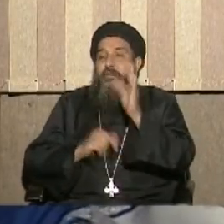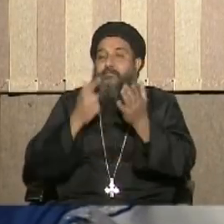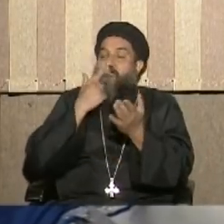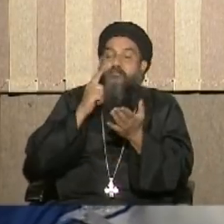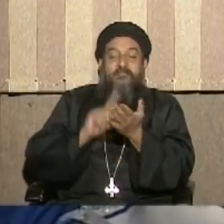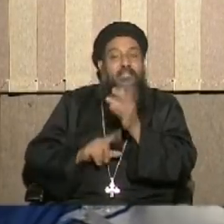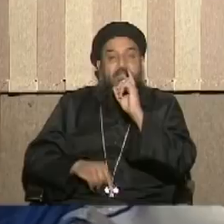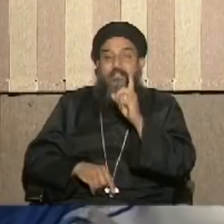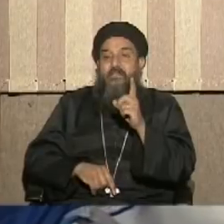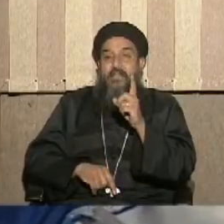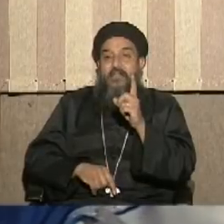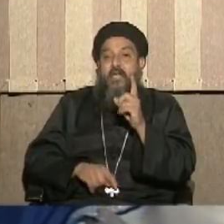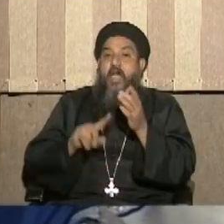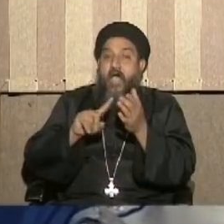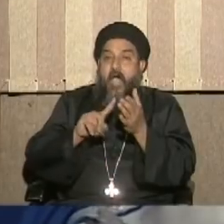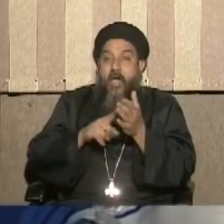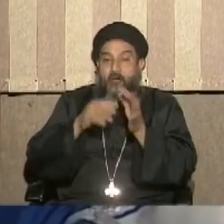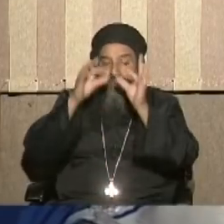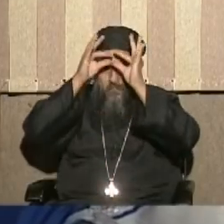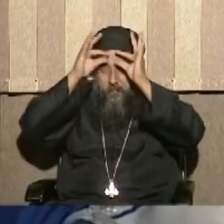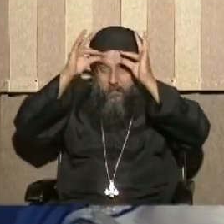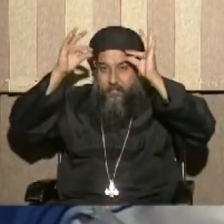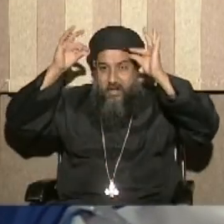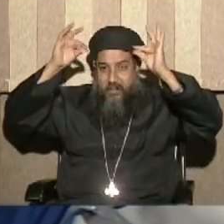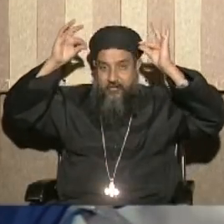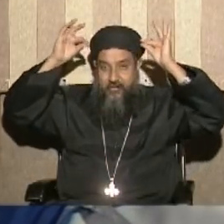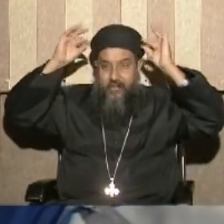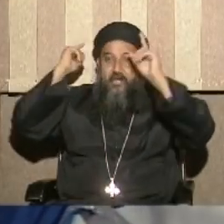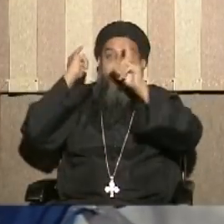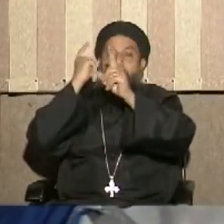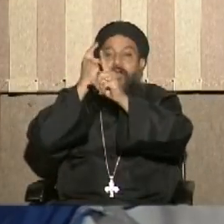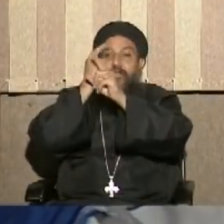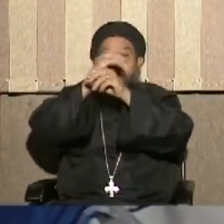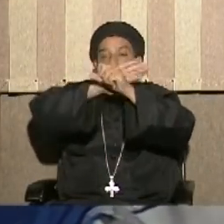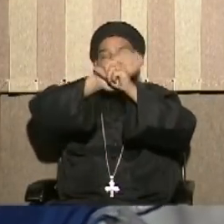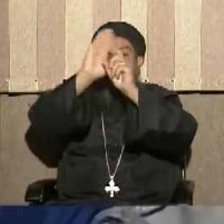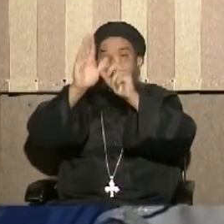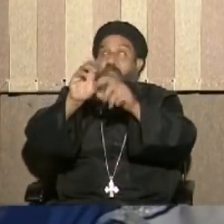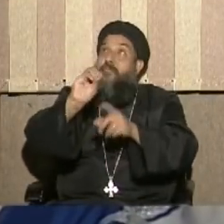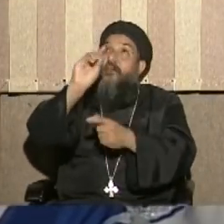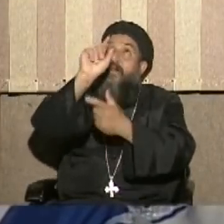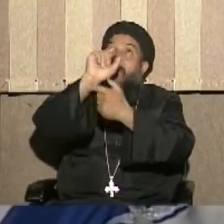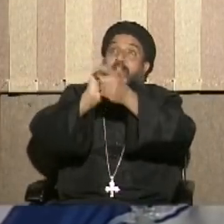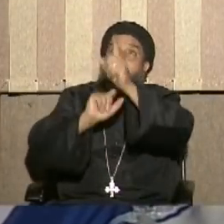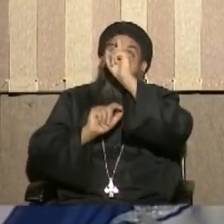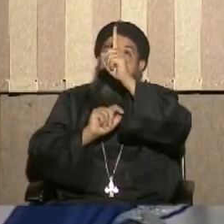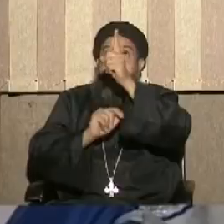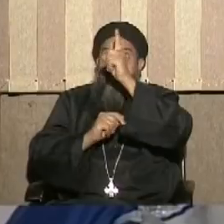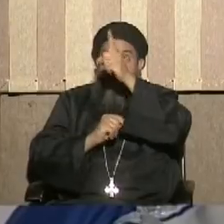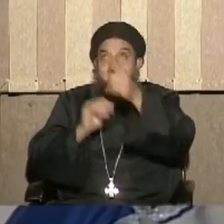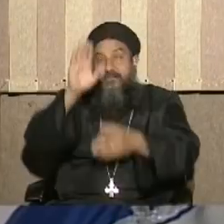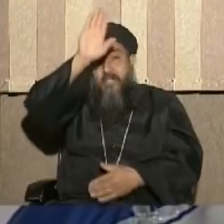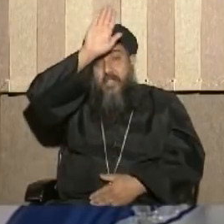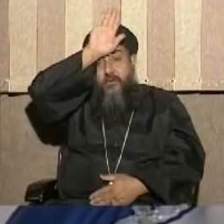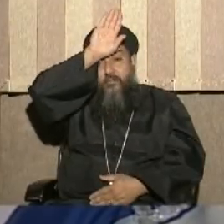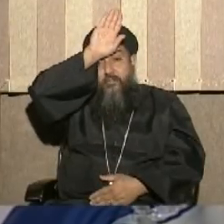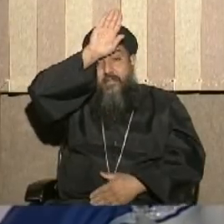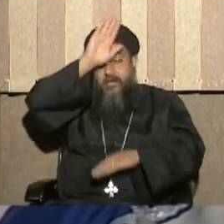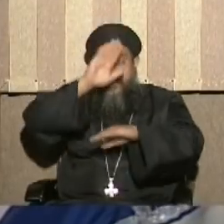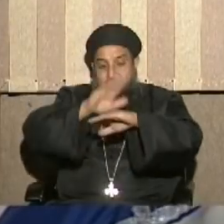صدقني يا سودوسيوس، انا اول ما لبست الدك ده وقفت قدام المسبح وقلت للمسيح انا